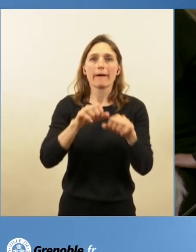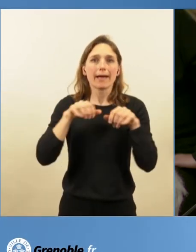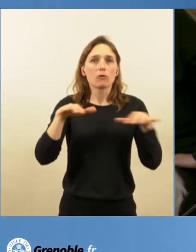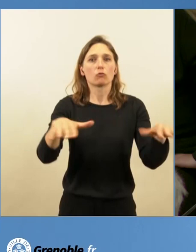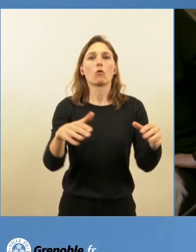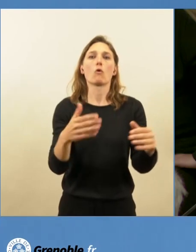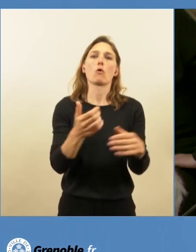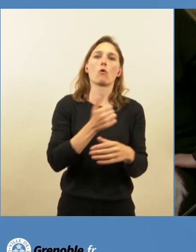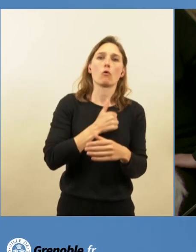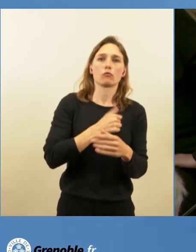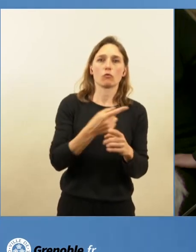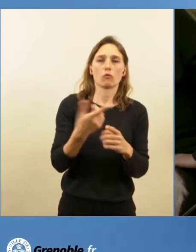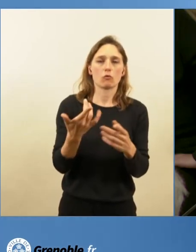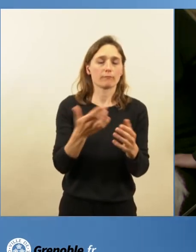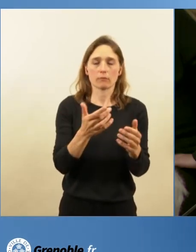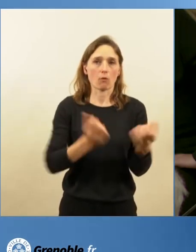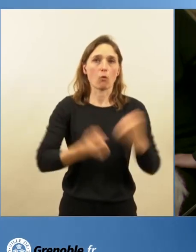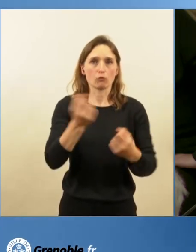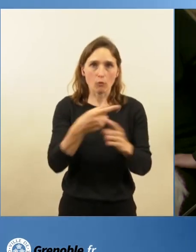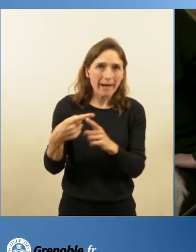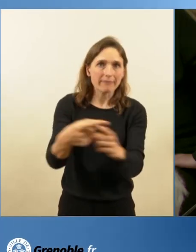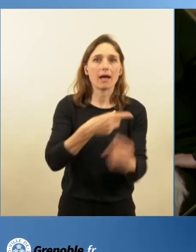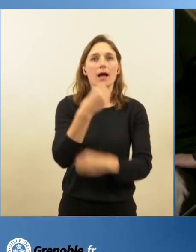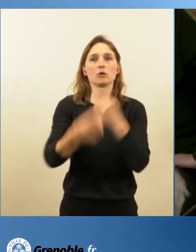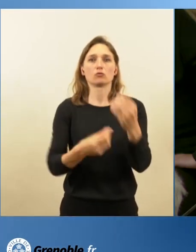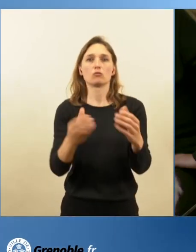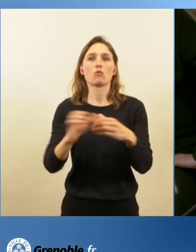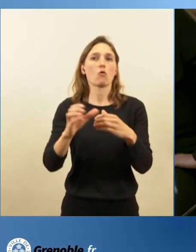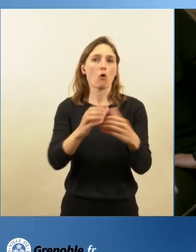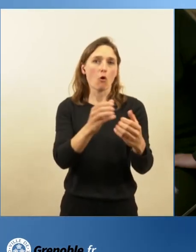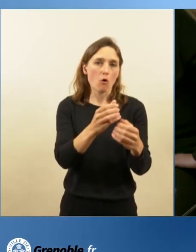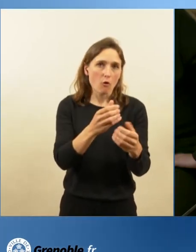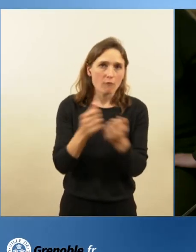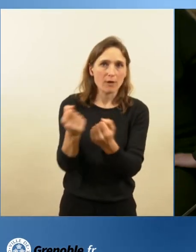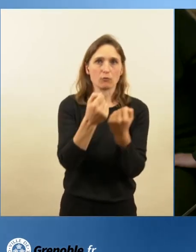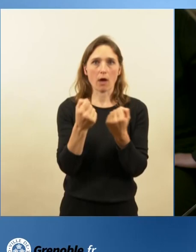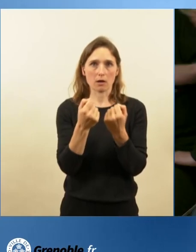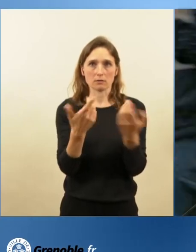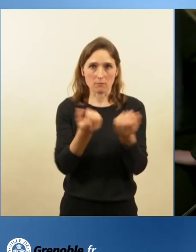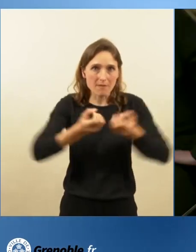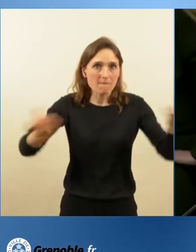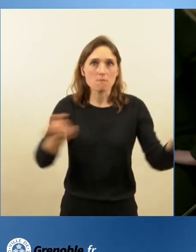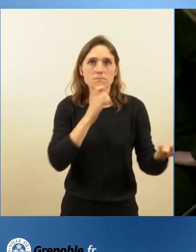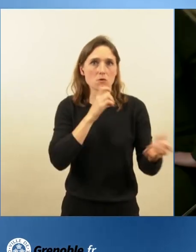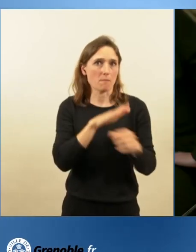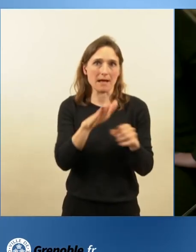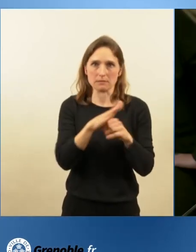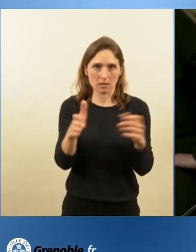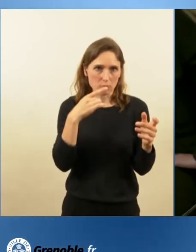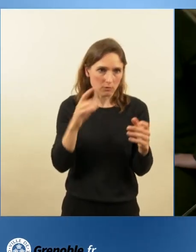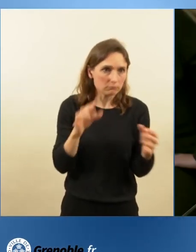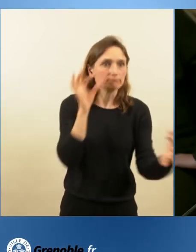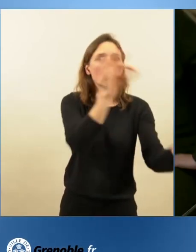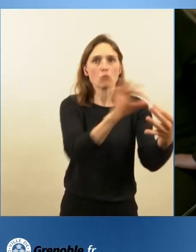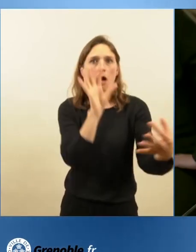continue de se développer tout comme le maillage cyclable car disons le nous en toute honnêteté l'extension des lignes de tramway